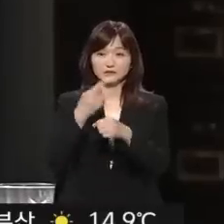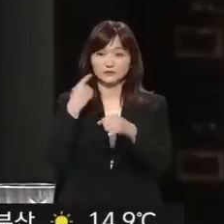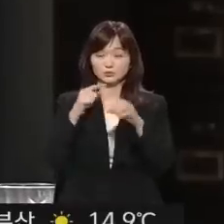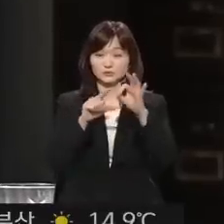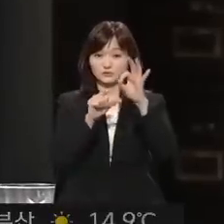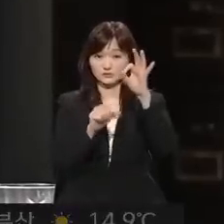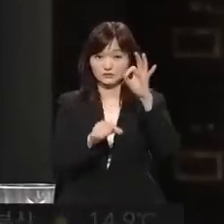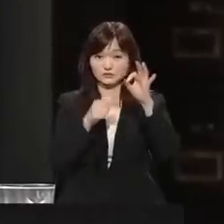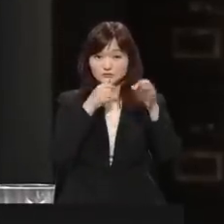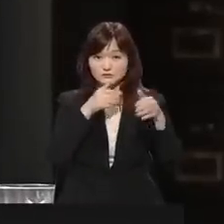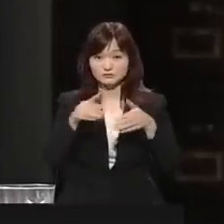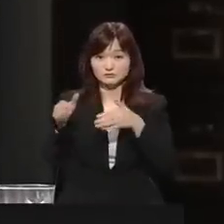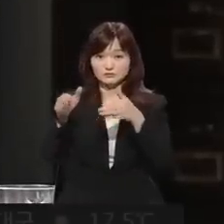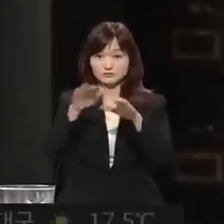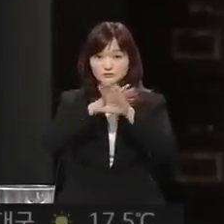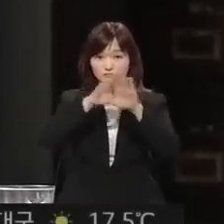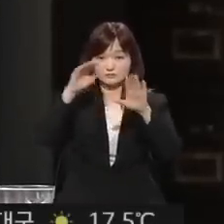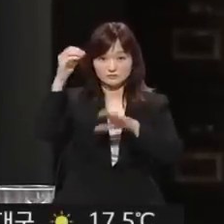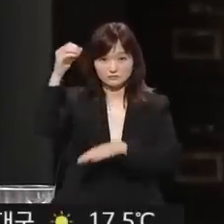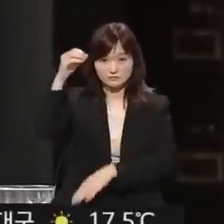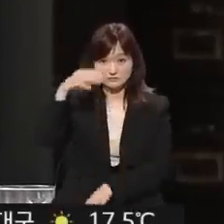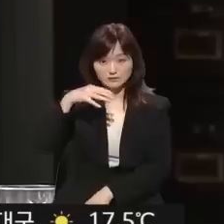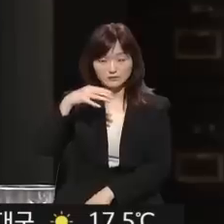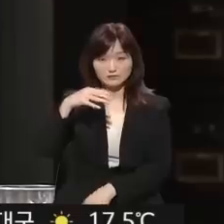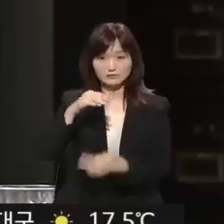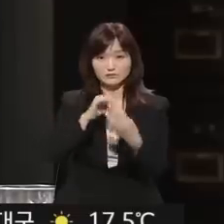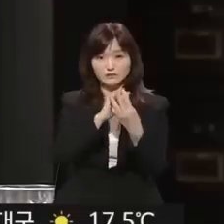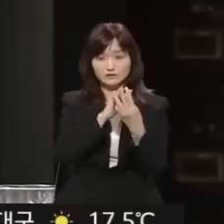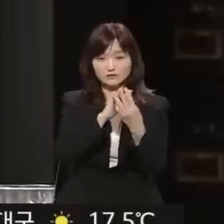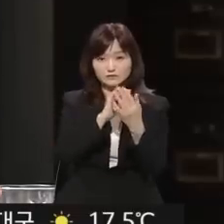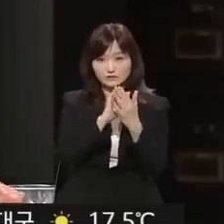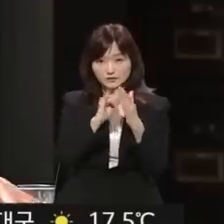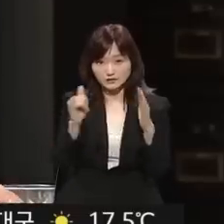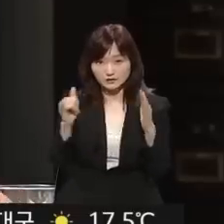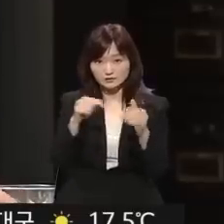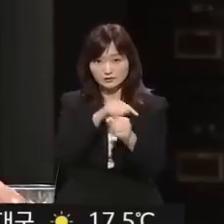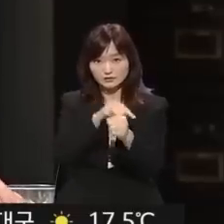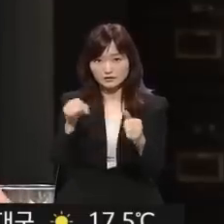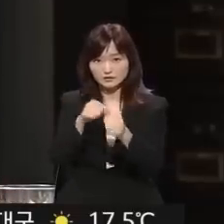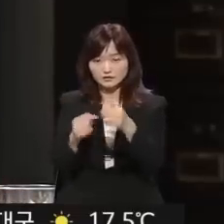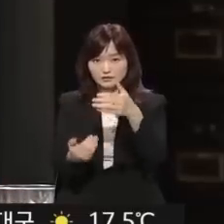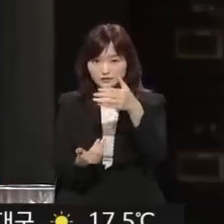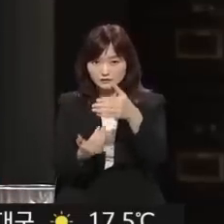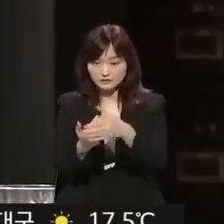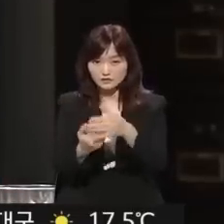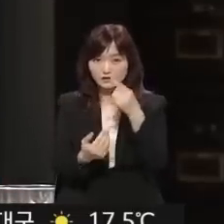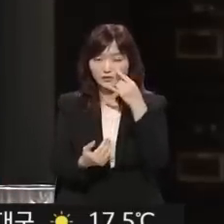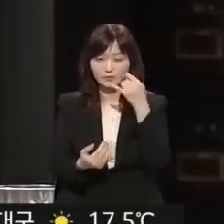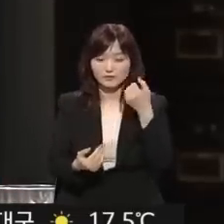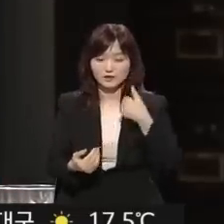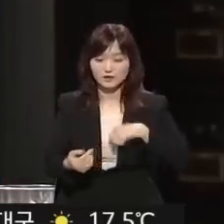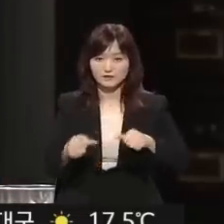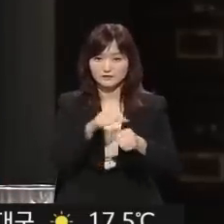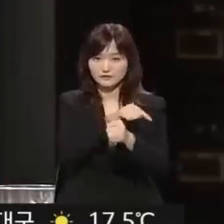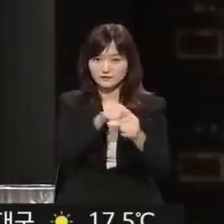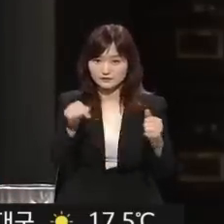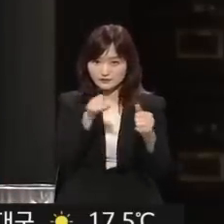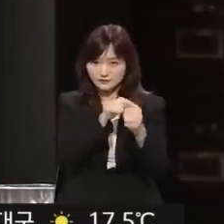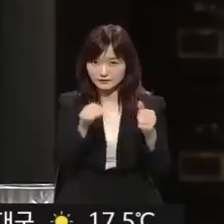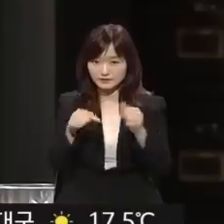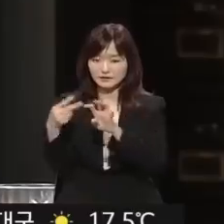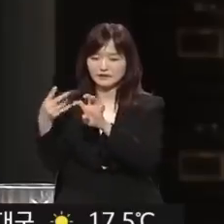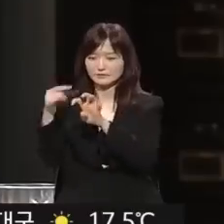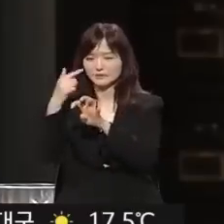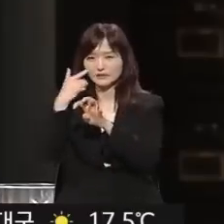지난해 10월 광명 일가족 살인사건 모자 살인사건 기억하십니까 40대 가장이